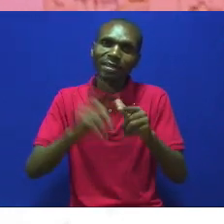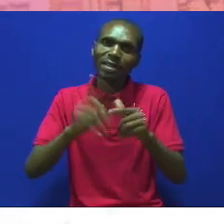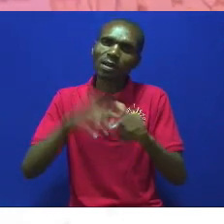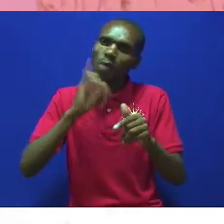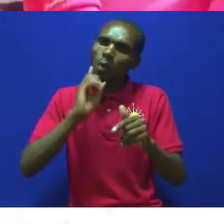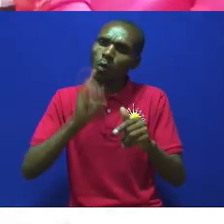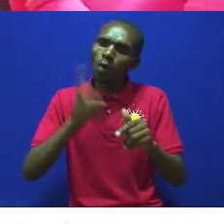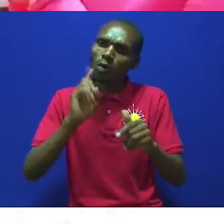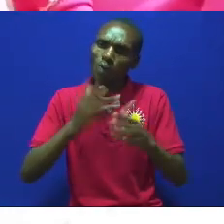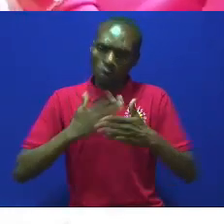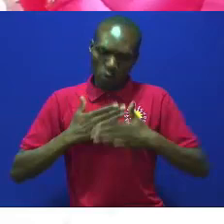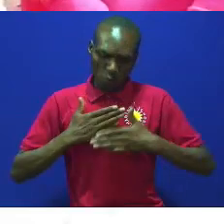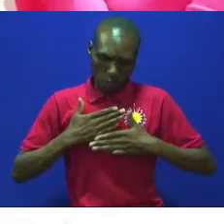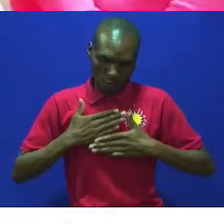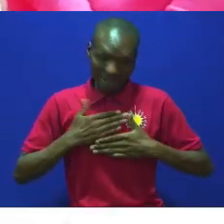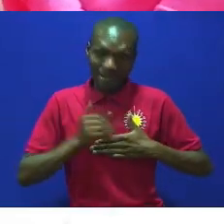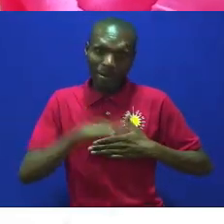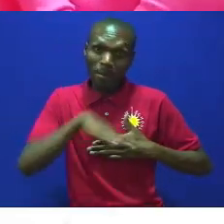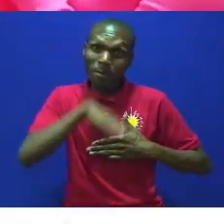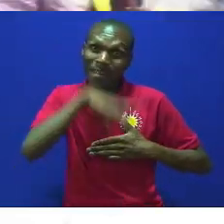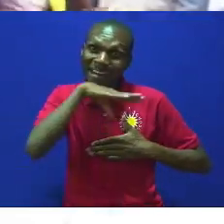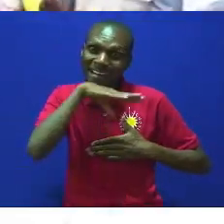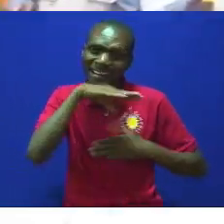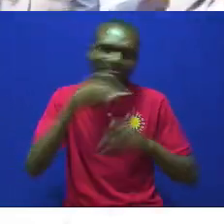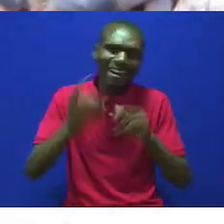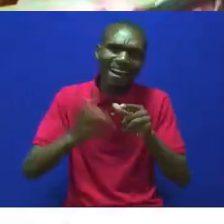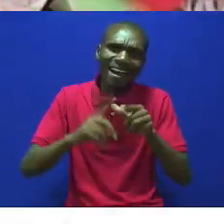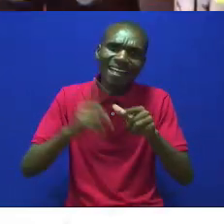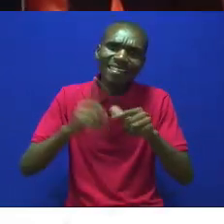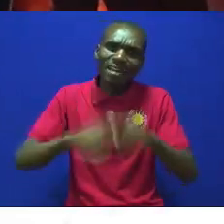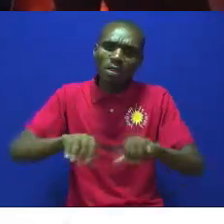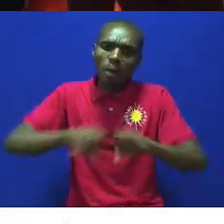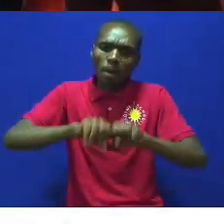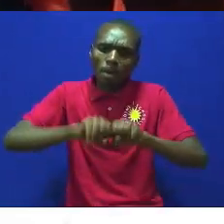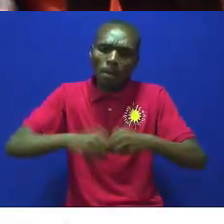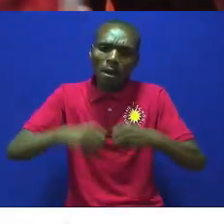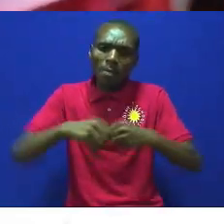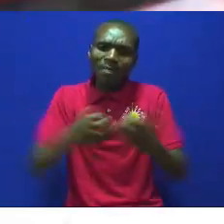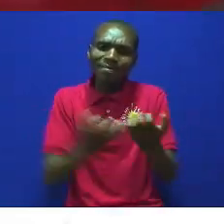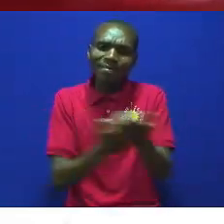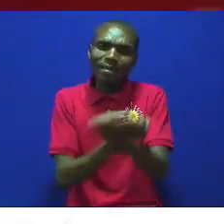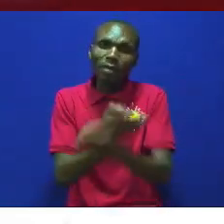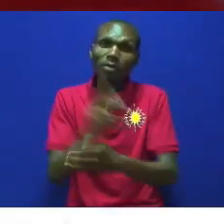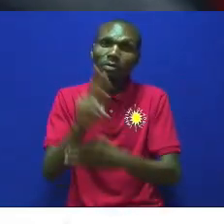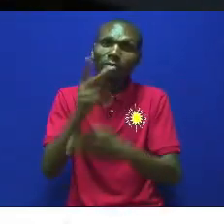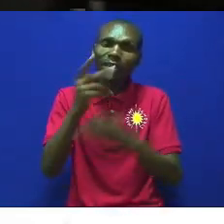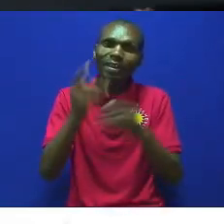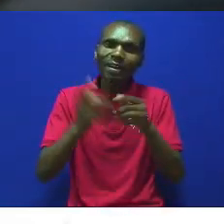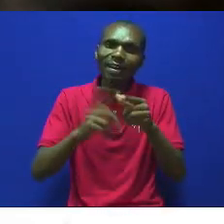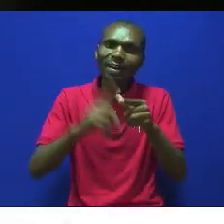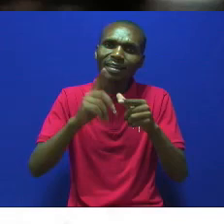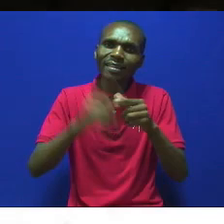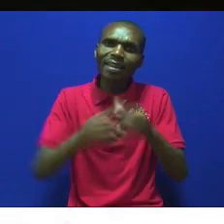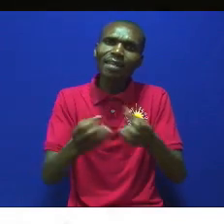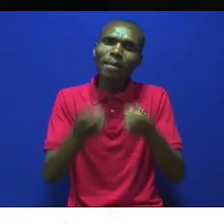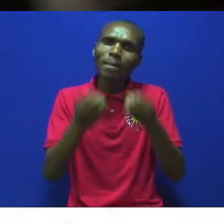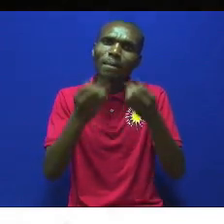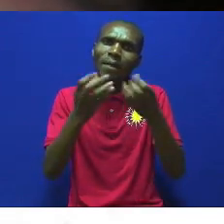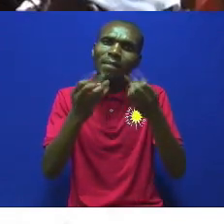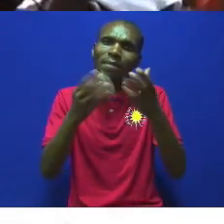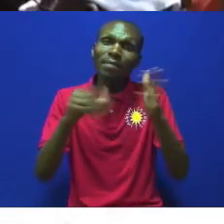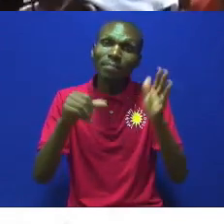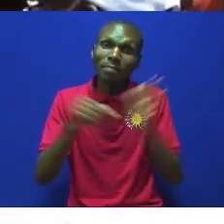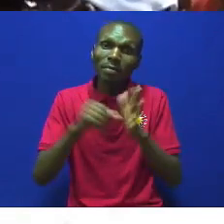omuraibikia magia ODM Raila Odinga, asogo salia uchumi ya Kenya, ikiokiridete avange